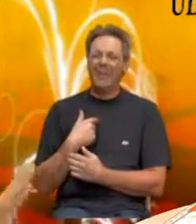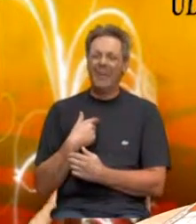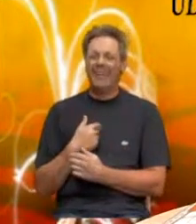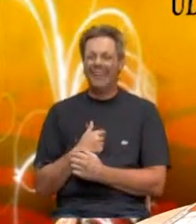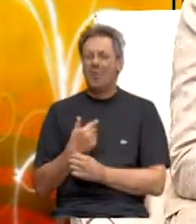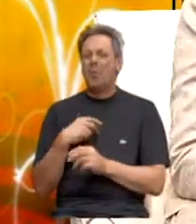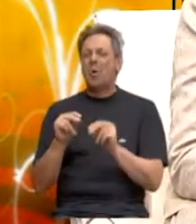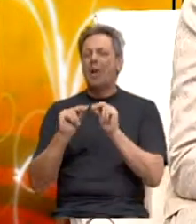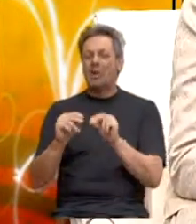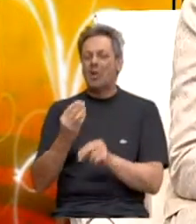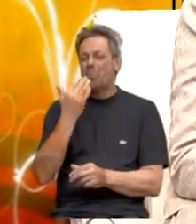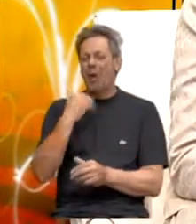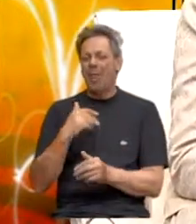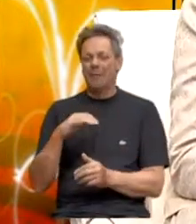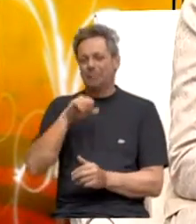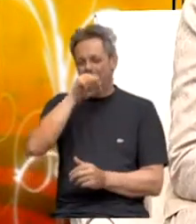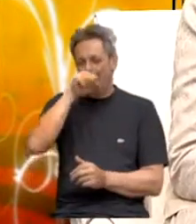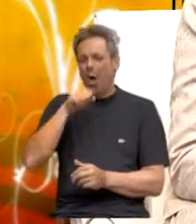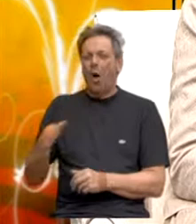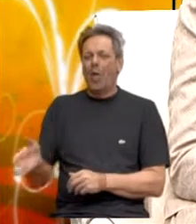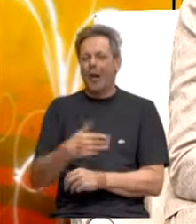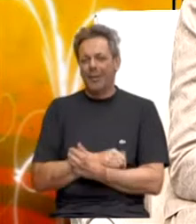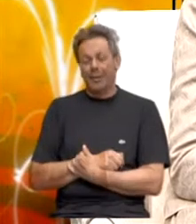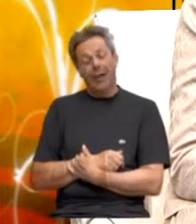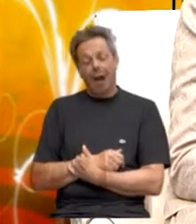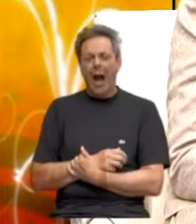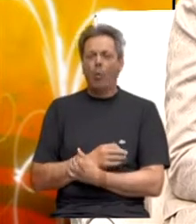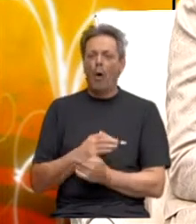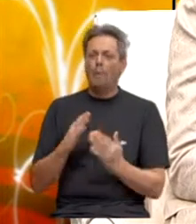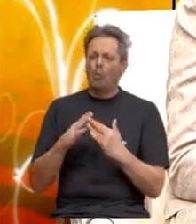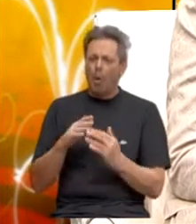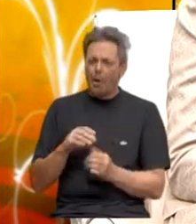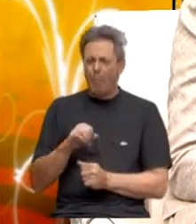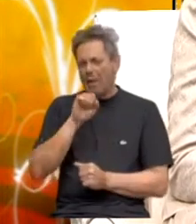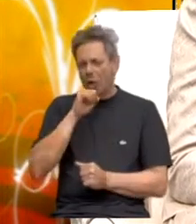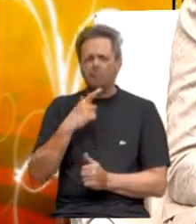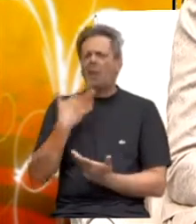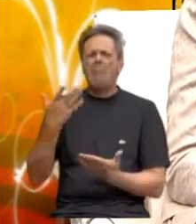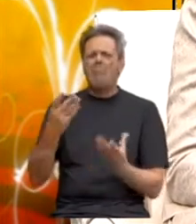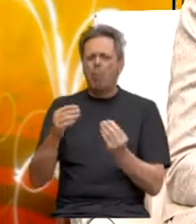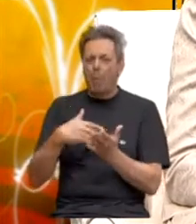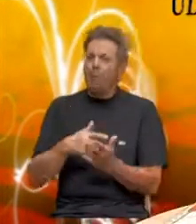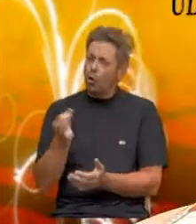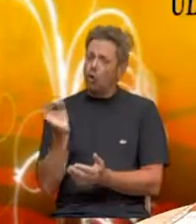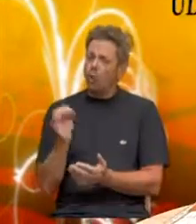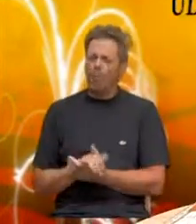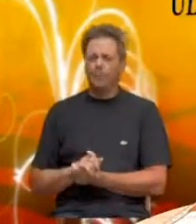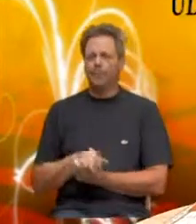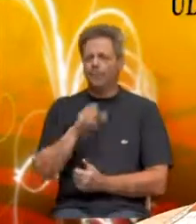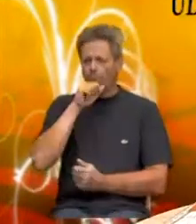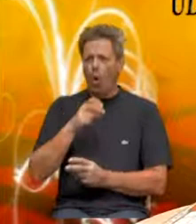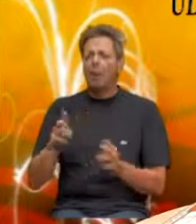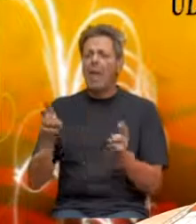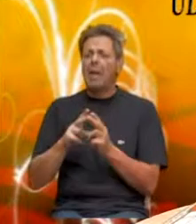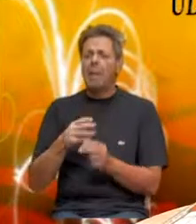ali ako je krto meso od odojka, ako nema masnoće, ako je domaće, da pače. Da, i ne samo to. A odojak je manje štetan